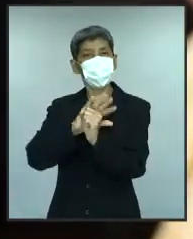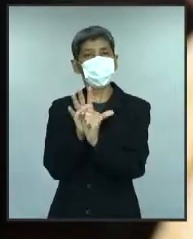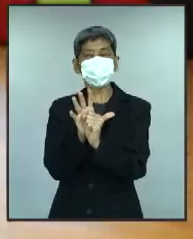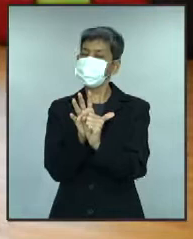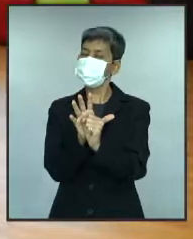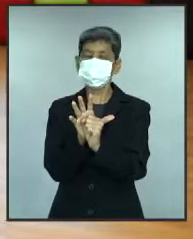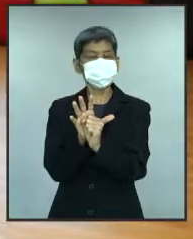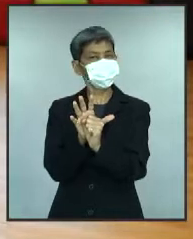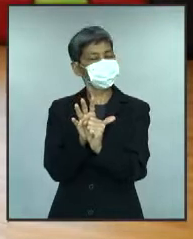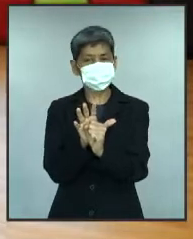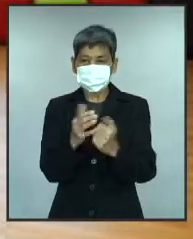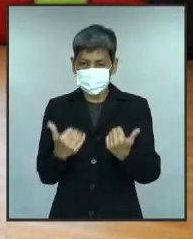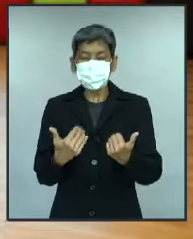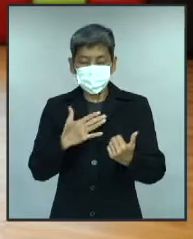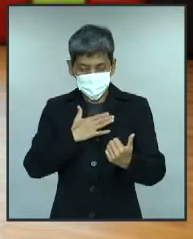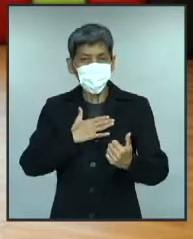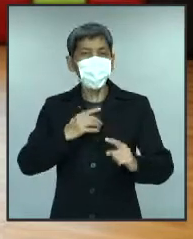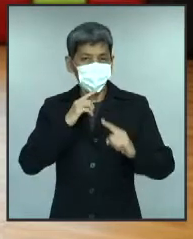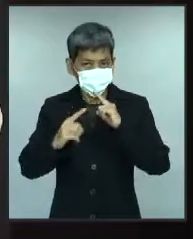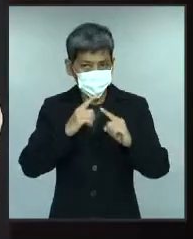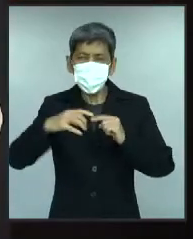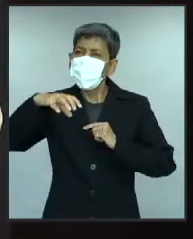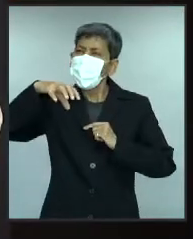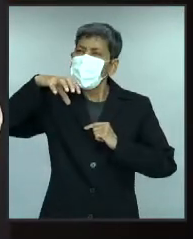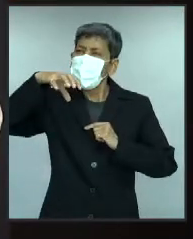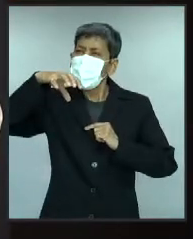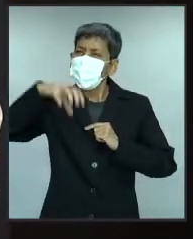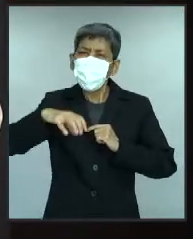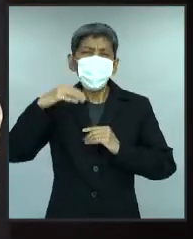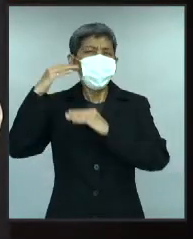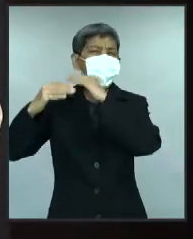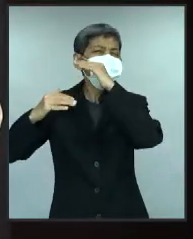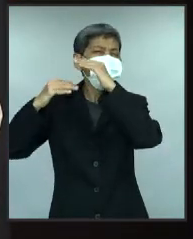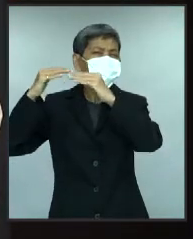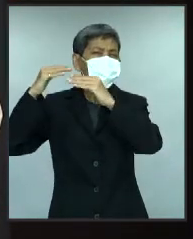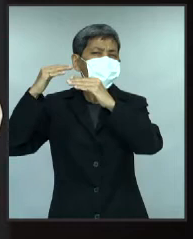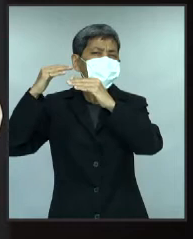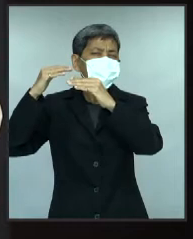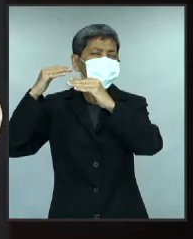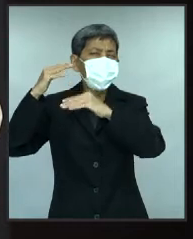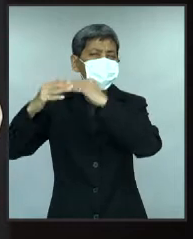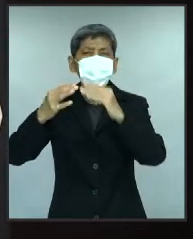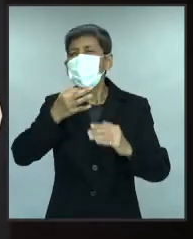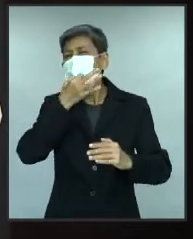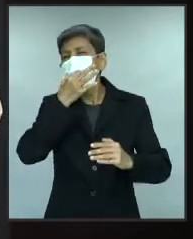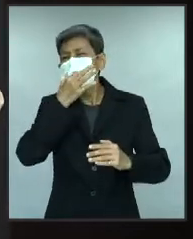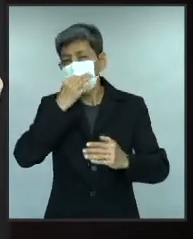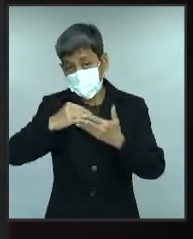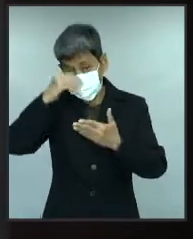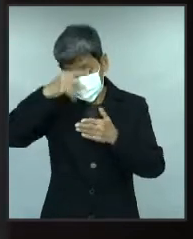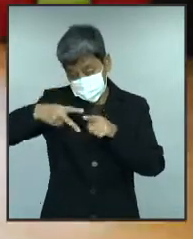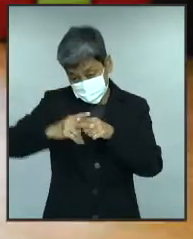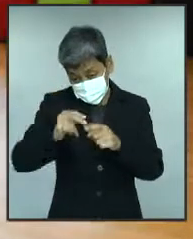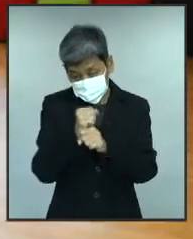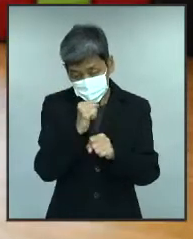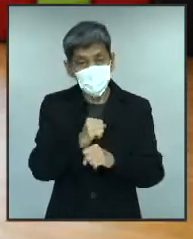องเนี่ยตอนนี้เราคุยกับทางกรมพัฒนาการทางอาชีวะนะครับ